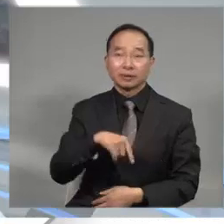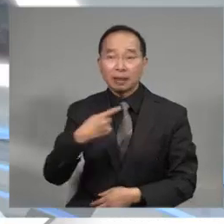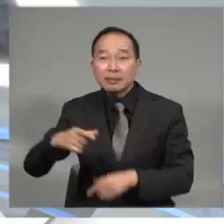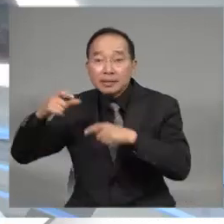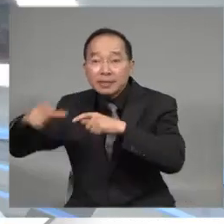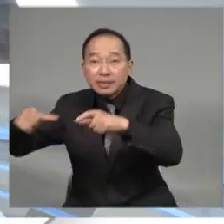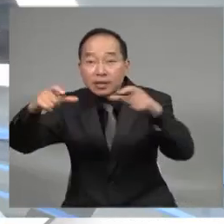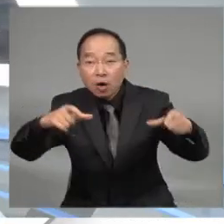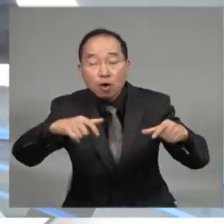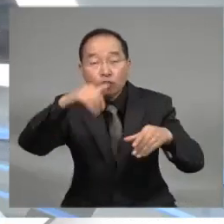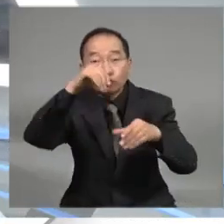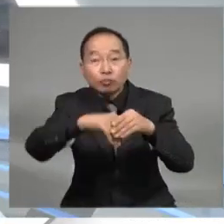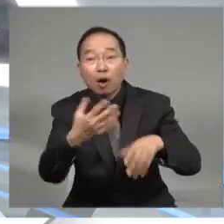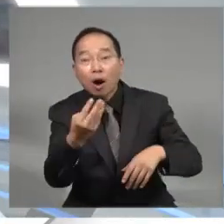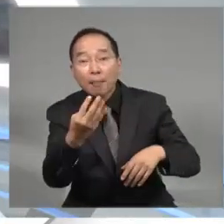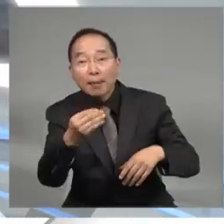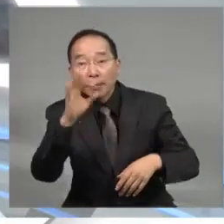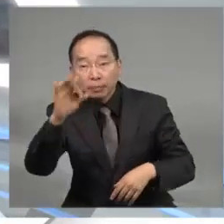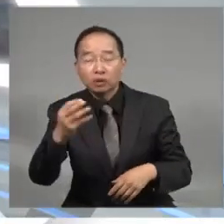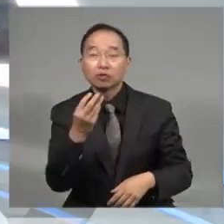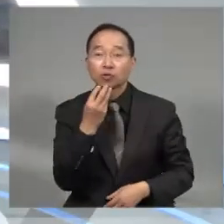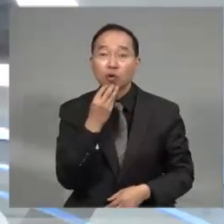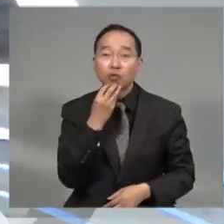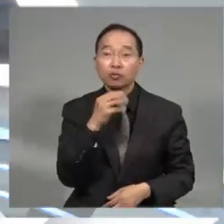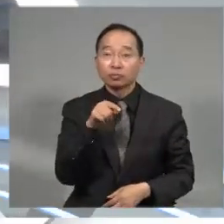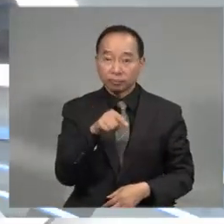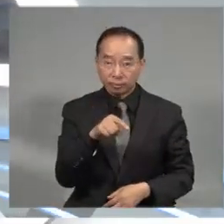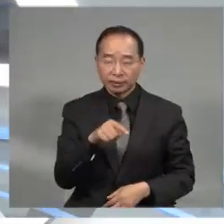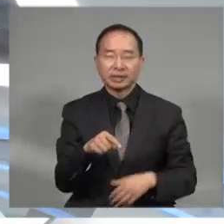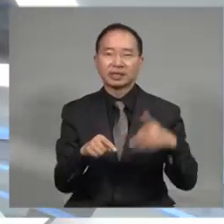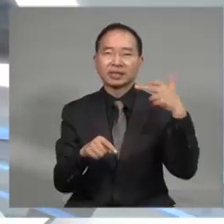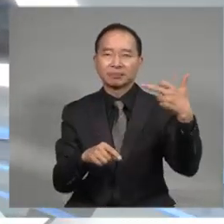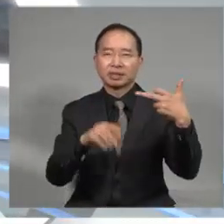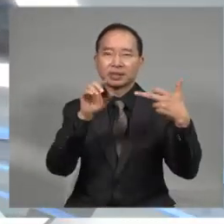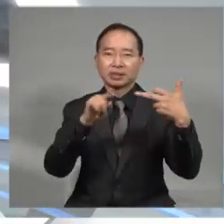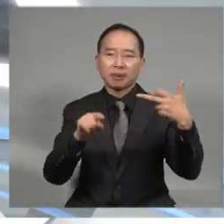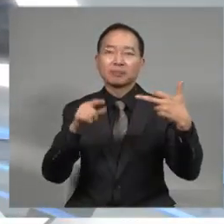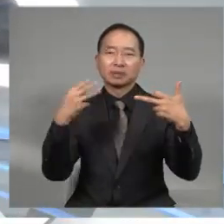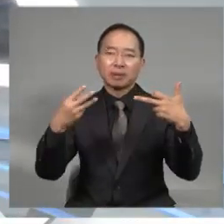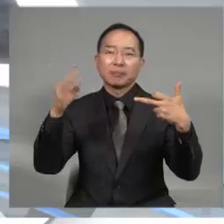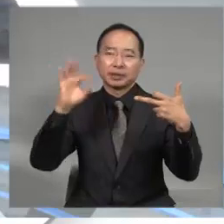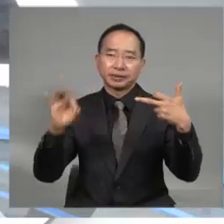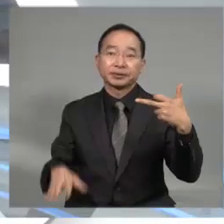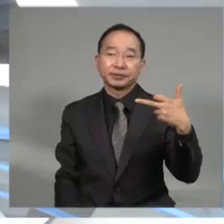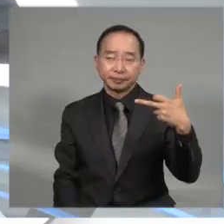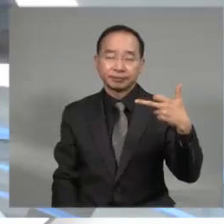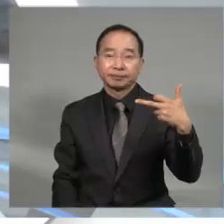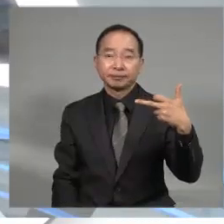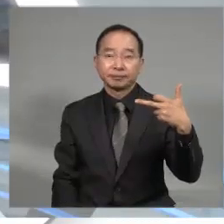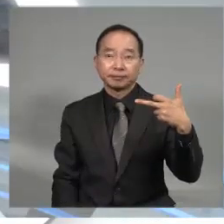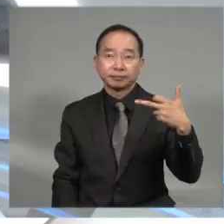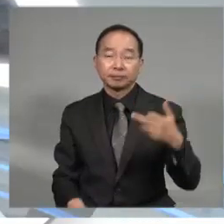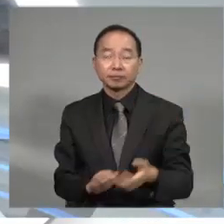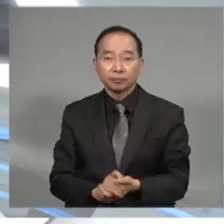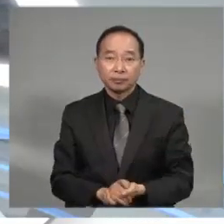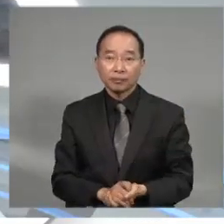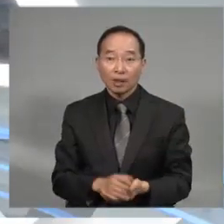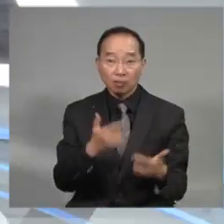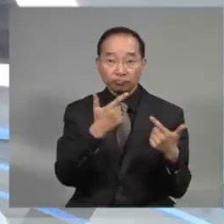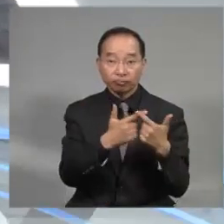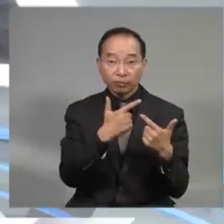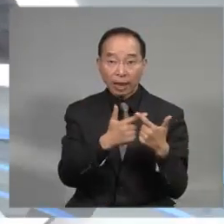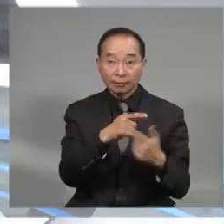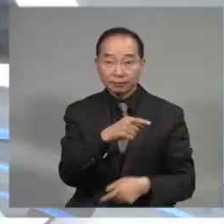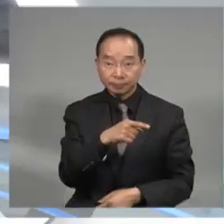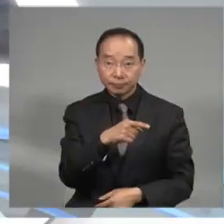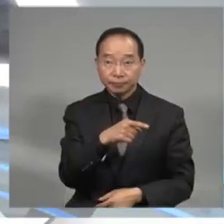지역별 사전투표율 자세히 보시면요. 서울특별시는 17.3% 기록하고 있습니다. 일단 부산으로